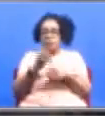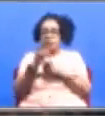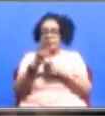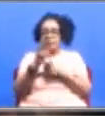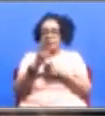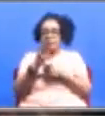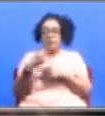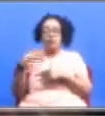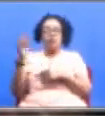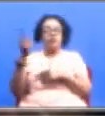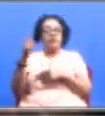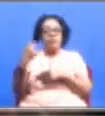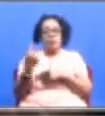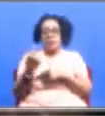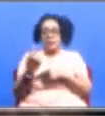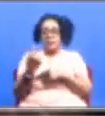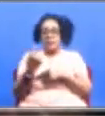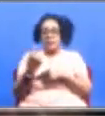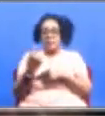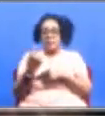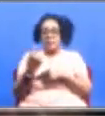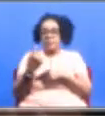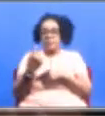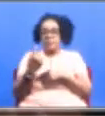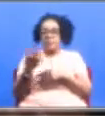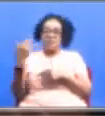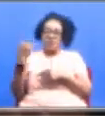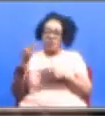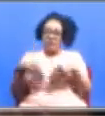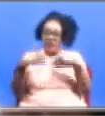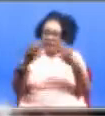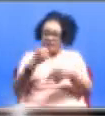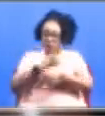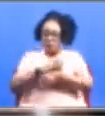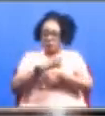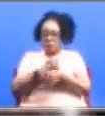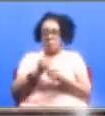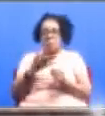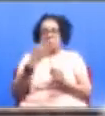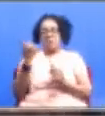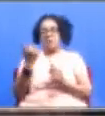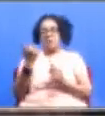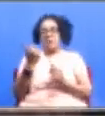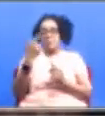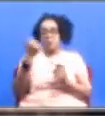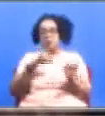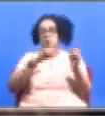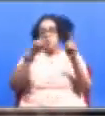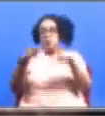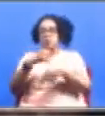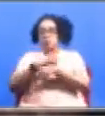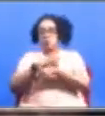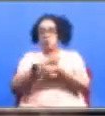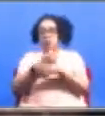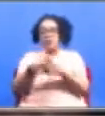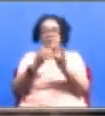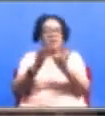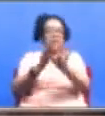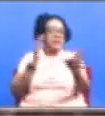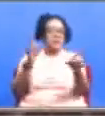uniform. Ile wakati walikuwa napewa kwa shule ilikuwa mzuri. Maana tukao naenda shule hauna jamu laini kama